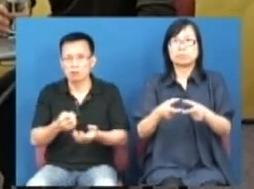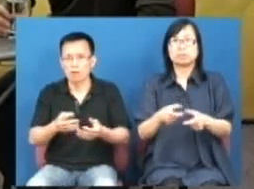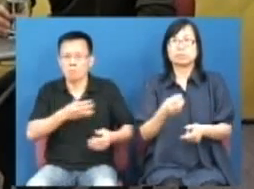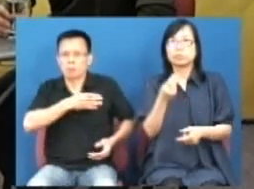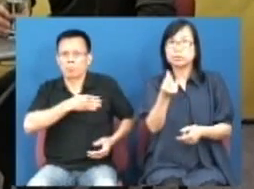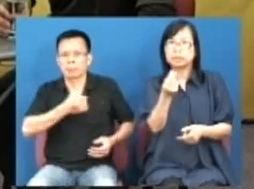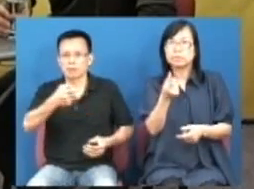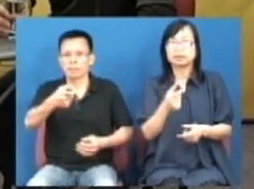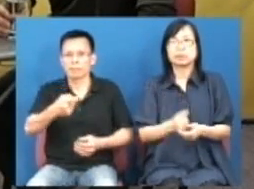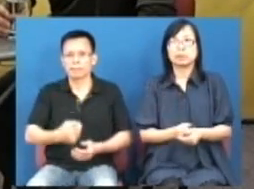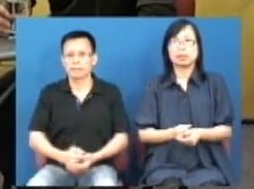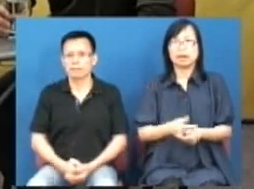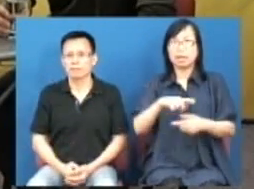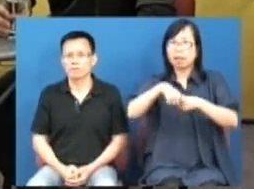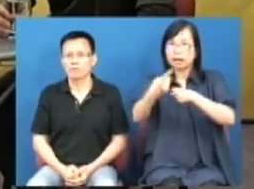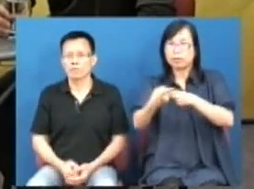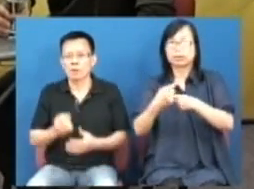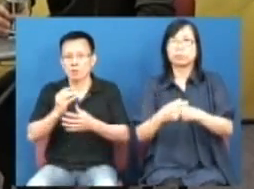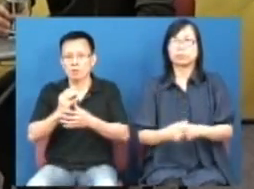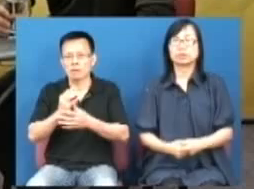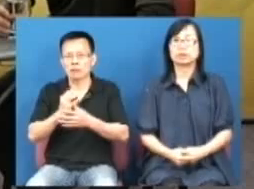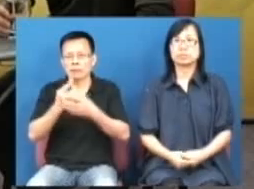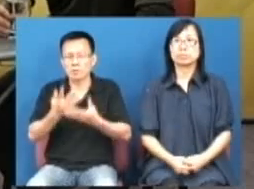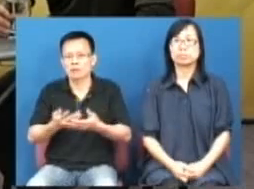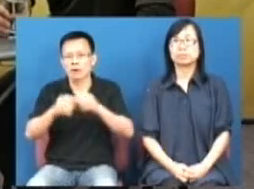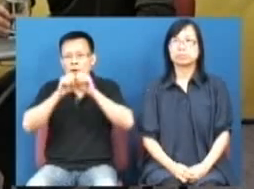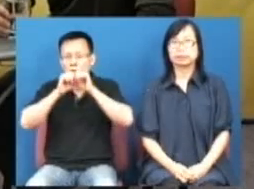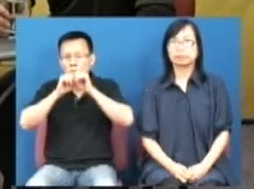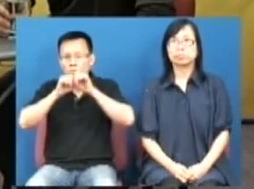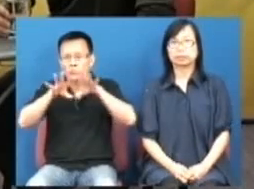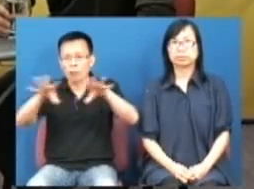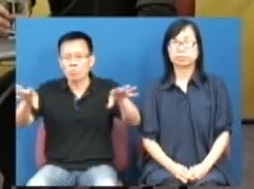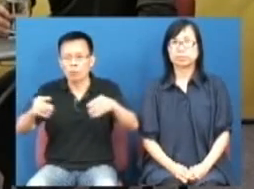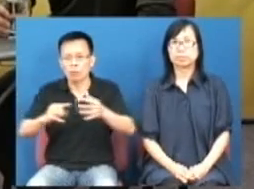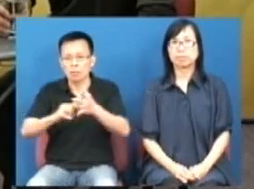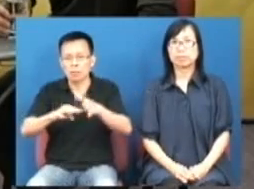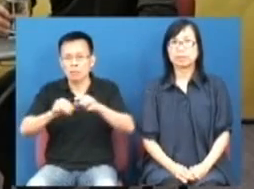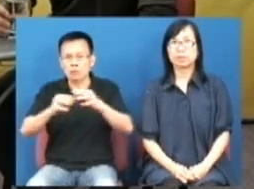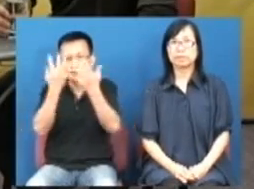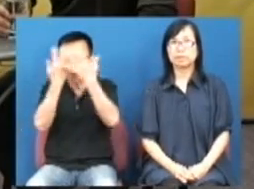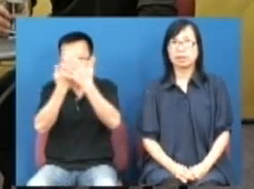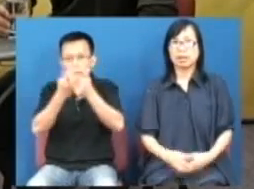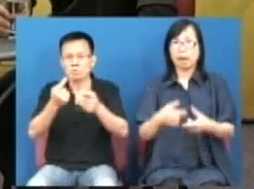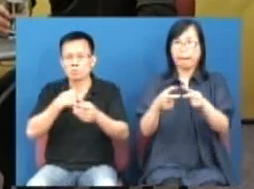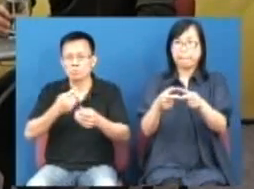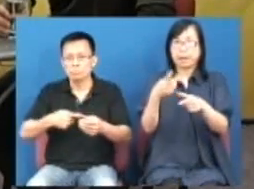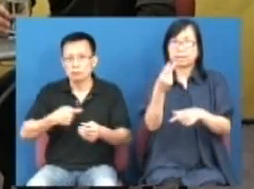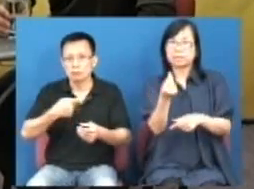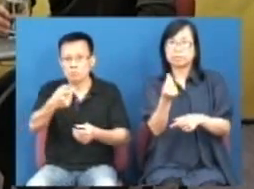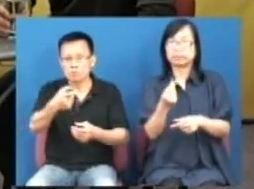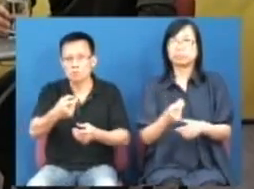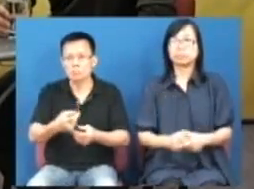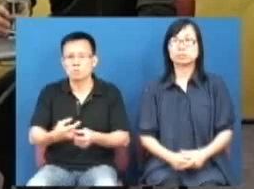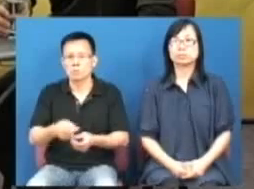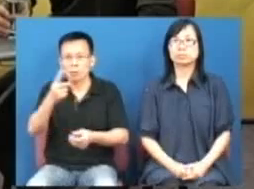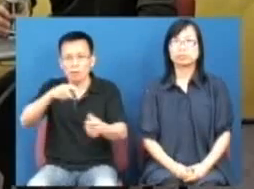又另一個戰場啦。 嗱，因為而家廣播嘅電視台要俾牌費嘅喎， 要申請喎， 仲要睇下你啲持牌人咧，